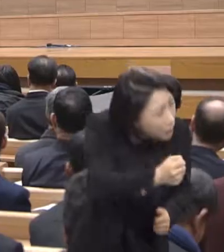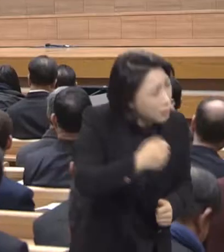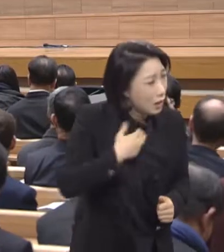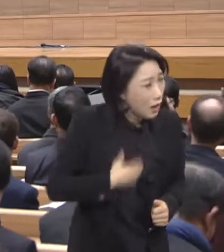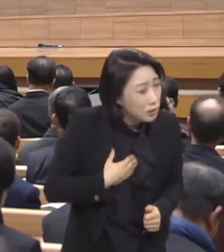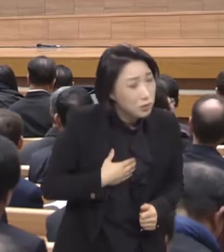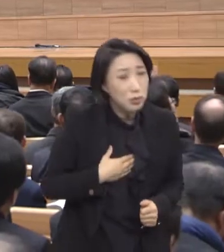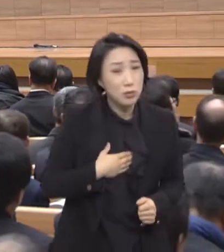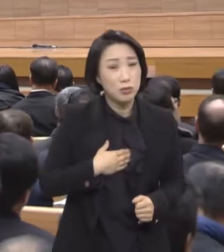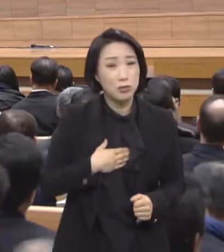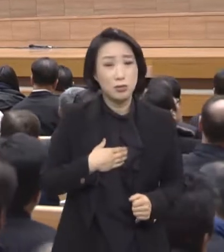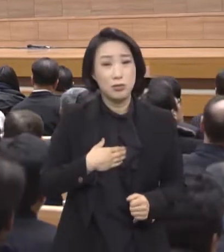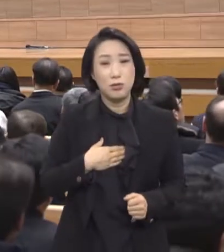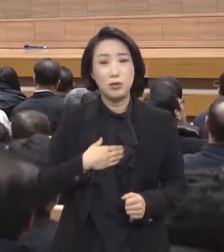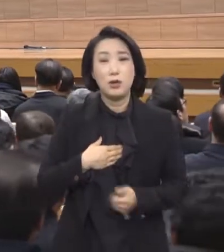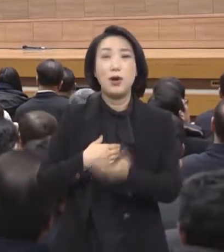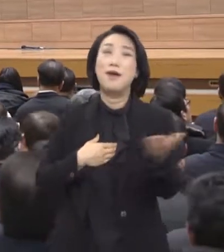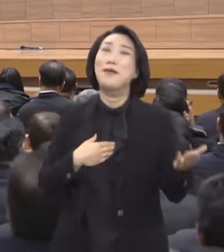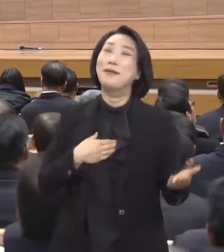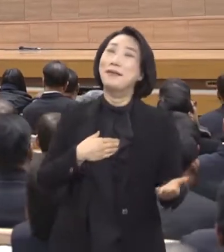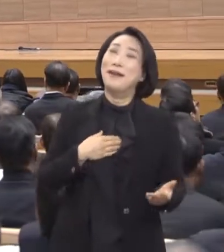말입니다. 참